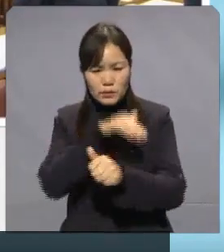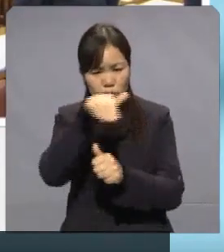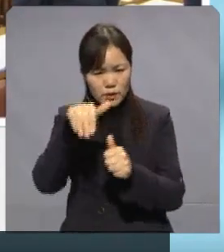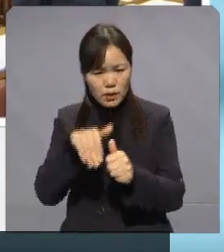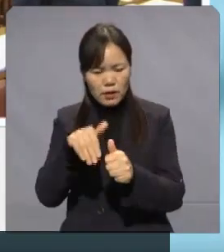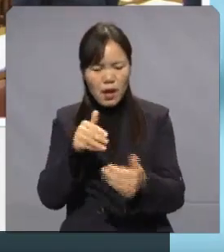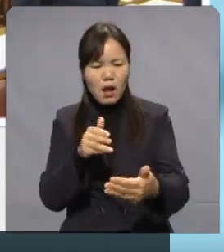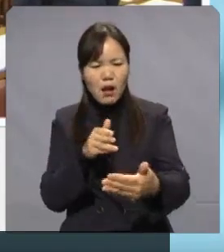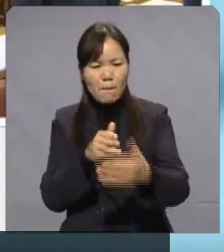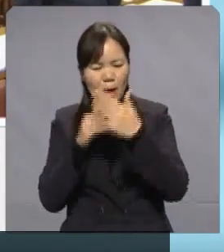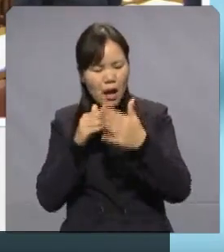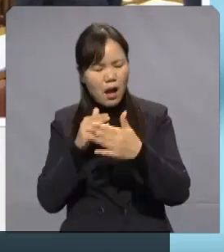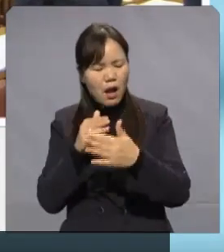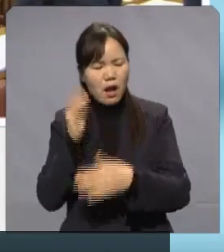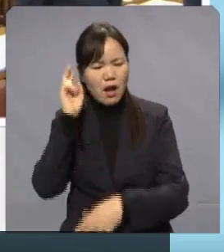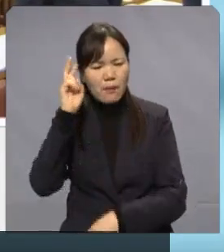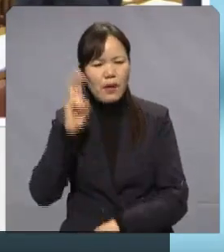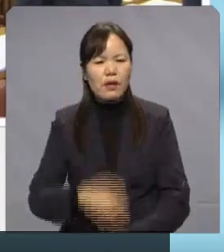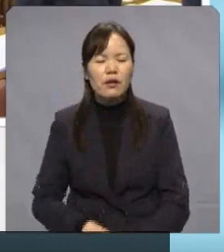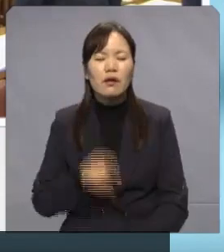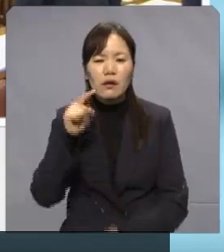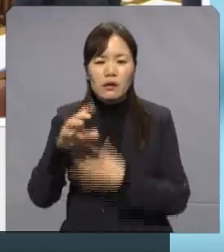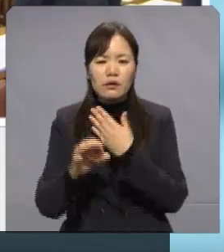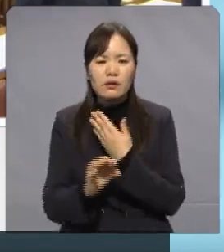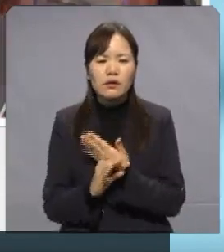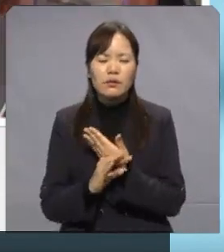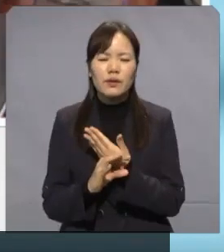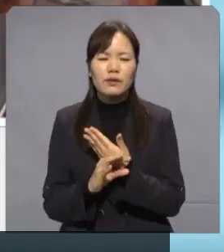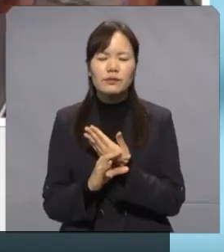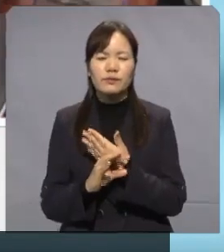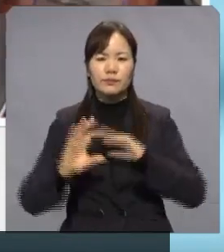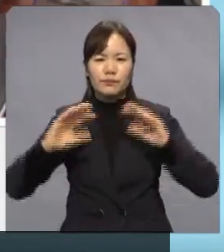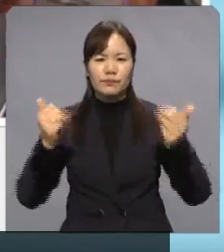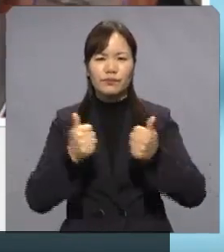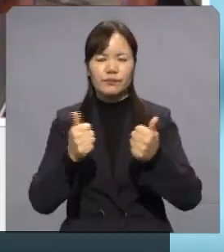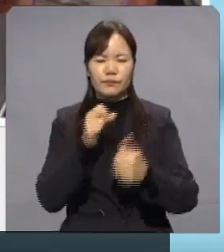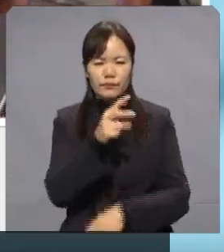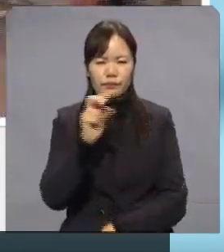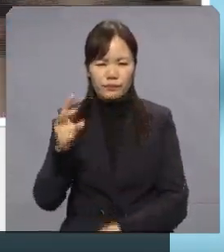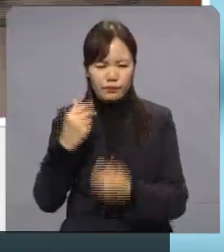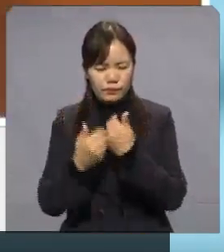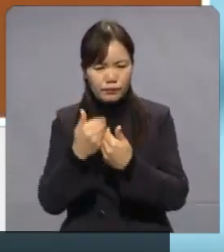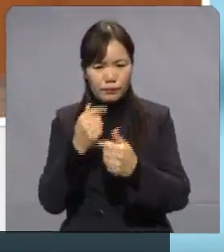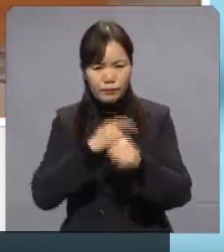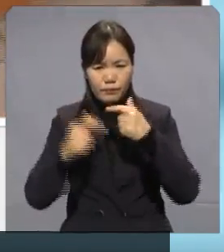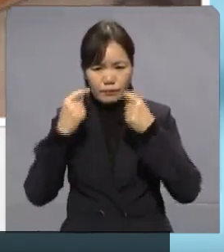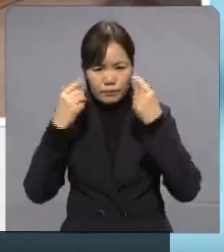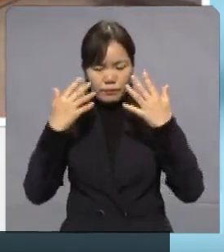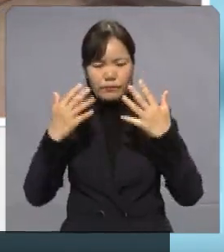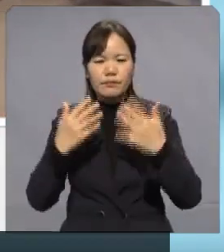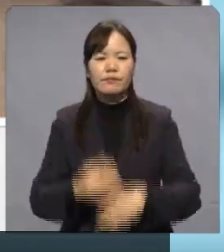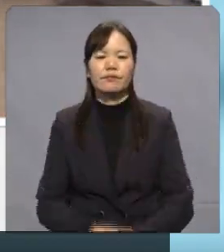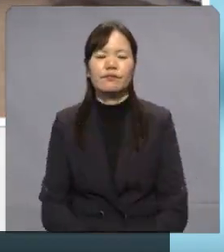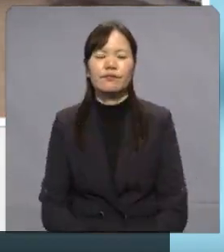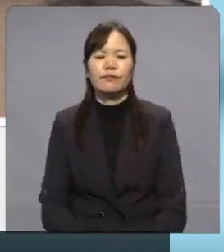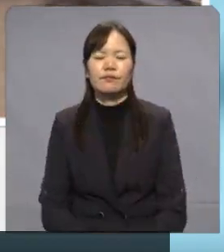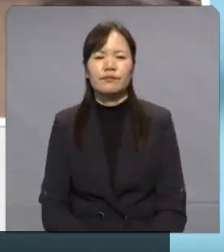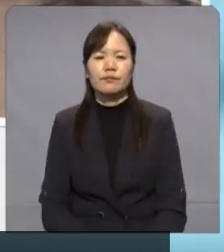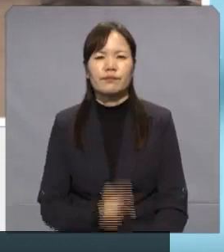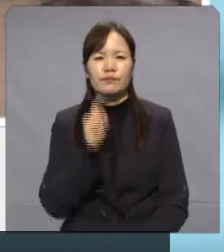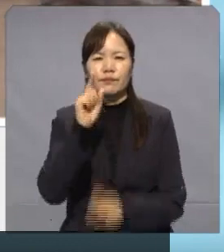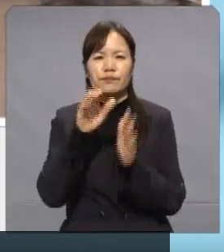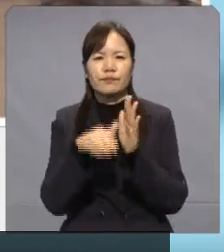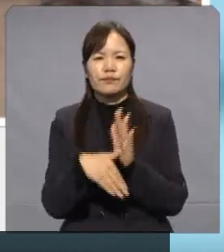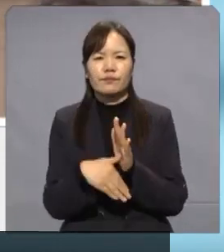아마 거부권을 행사할 가능성이 높다고 그렇죠. 봅니다. 그럼 거부권을 행사하게 되면 국회는 여야 간 대치가 더 극명해지고 냉랭해질 텐데 그랬을